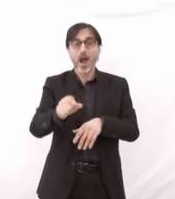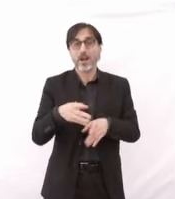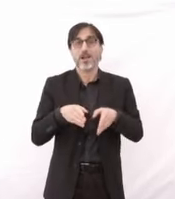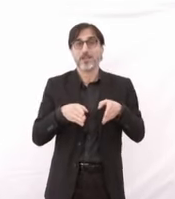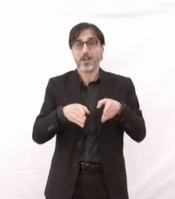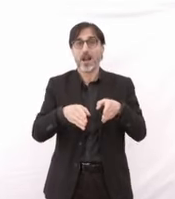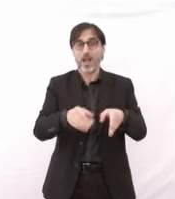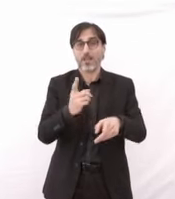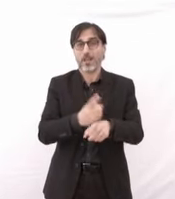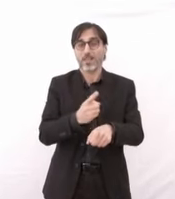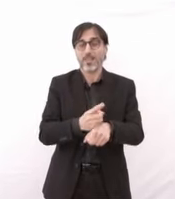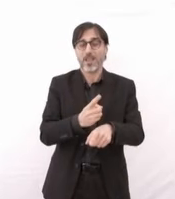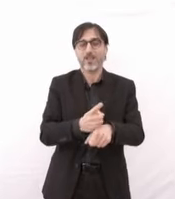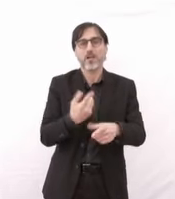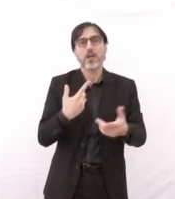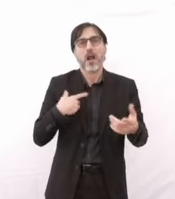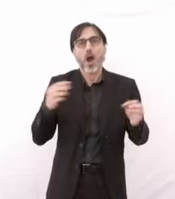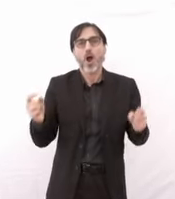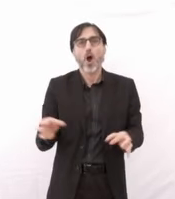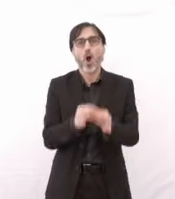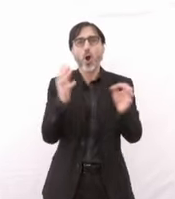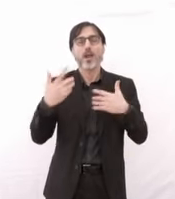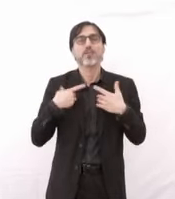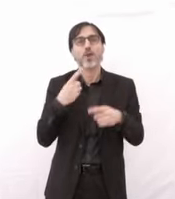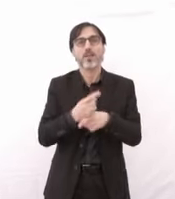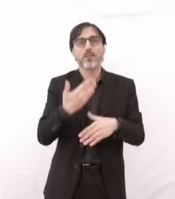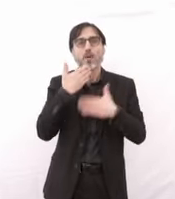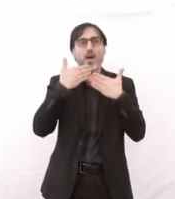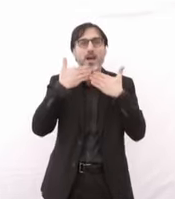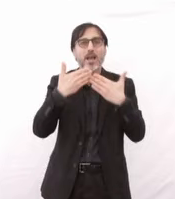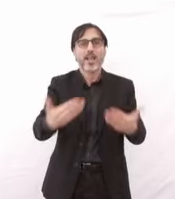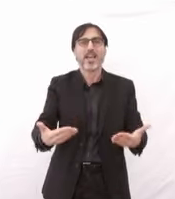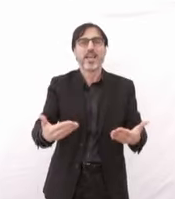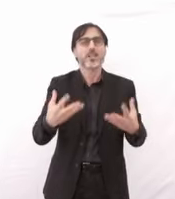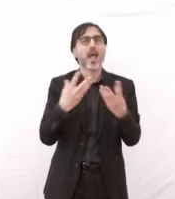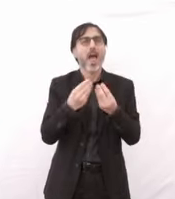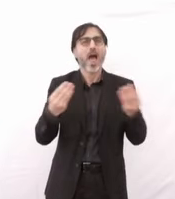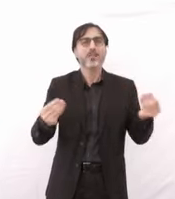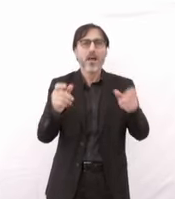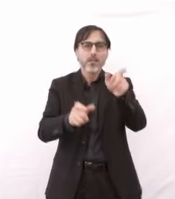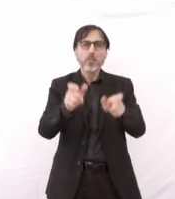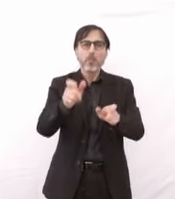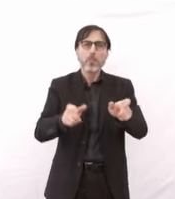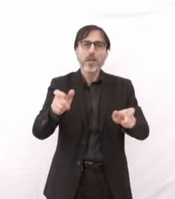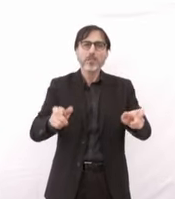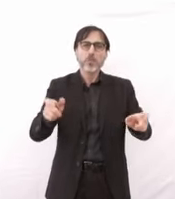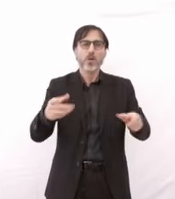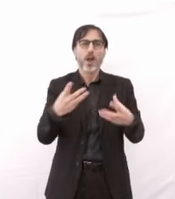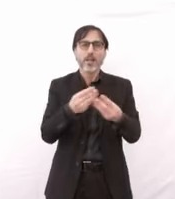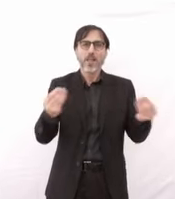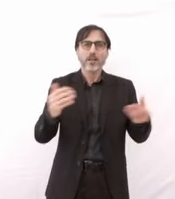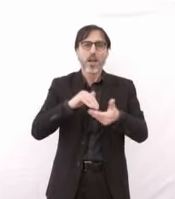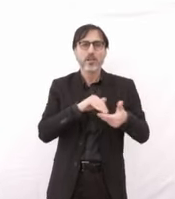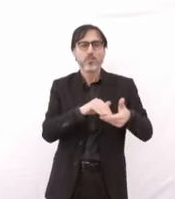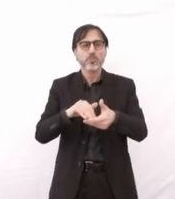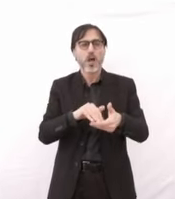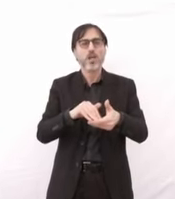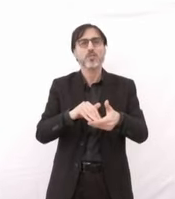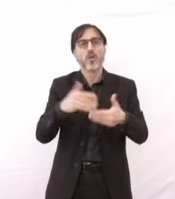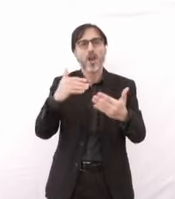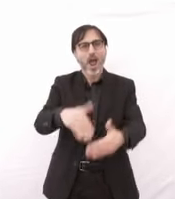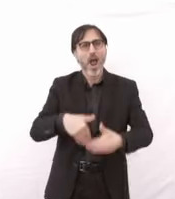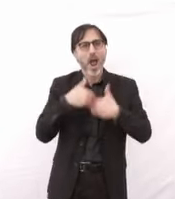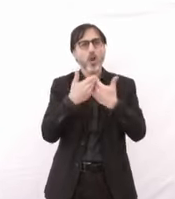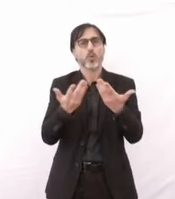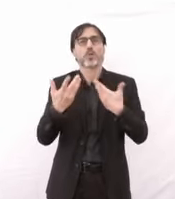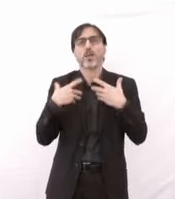fare, e quindi ne approfitto per ringraziare i tanti soggetti che in qualche modo ci hanno